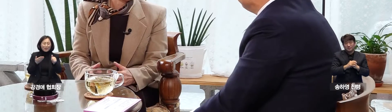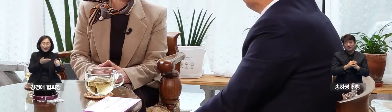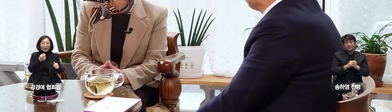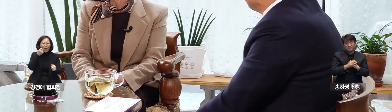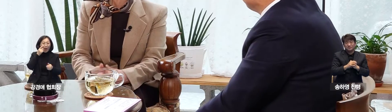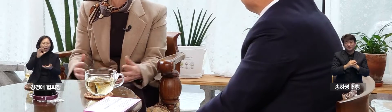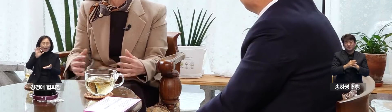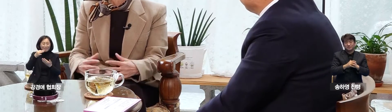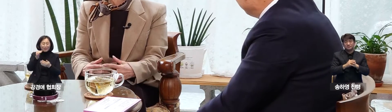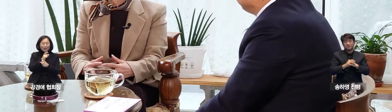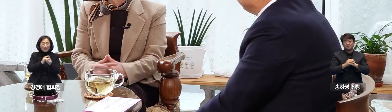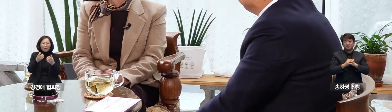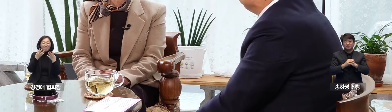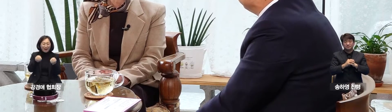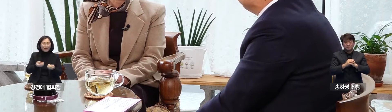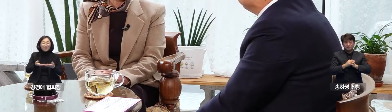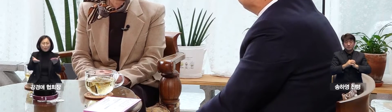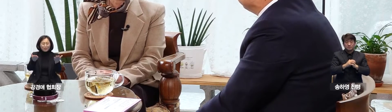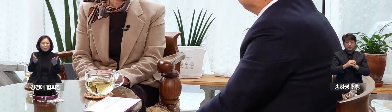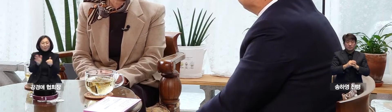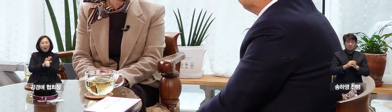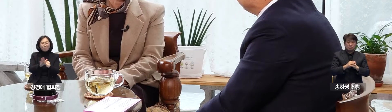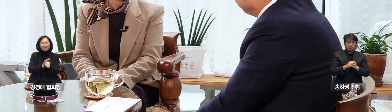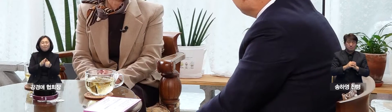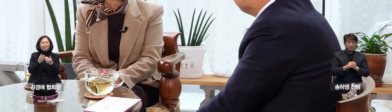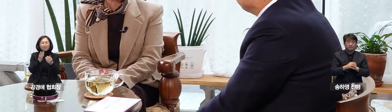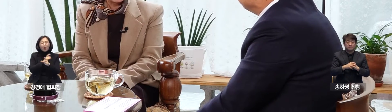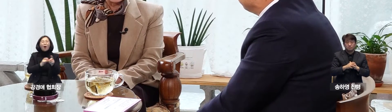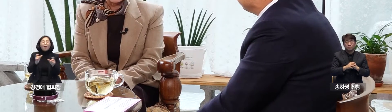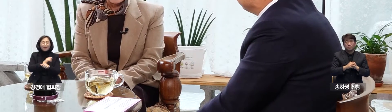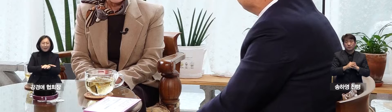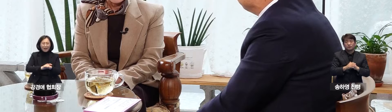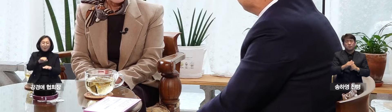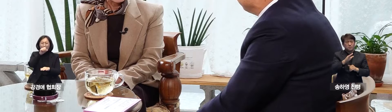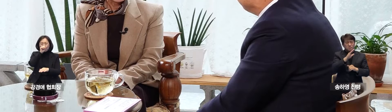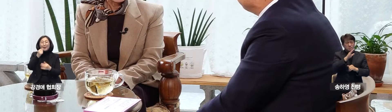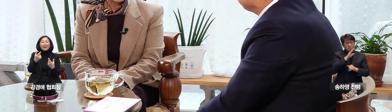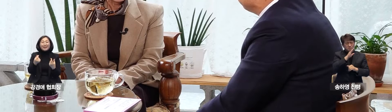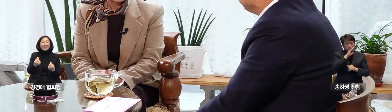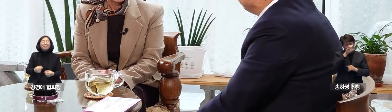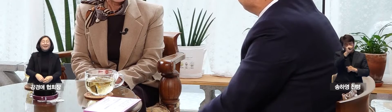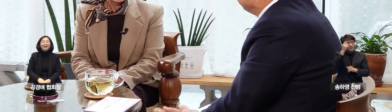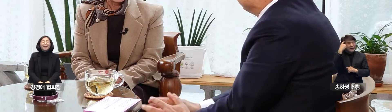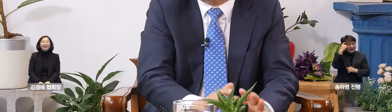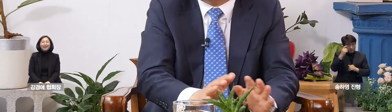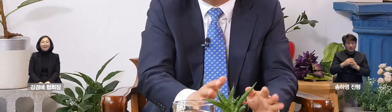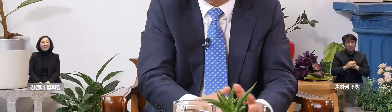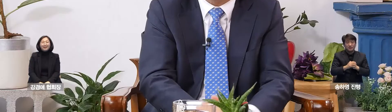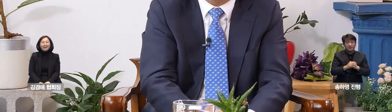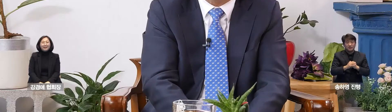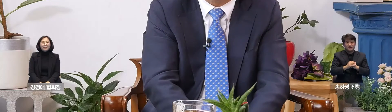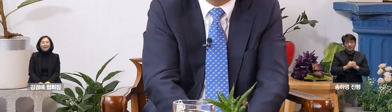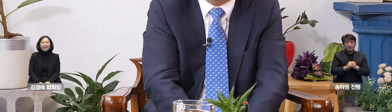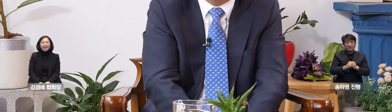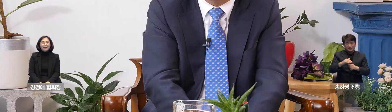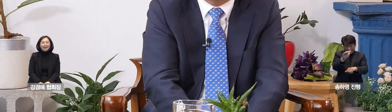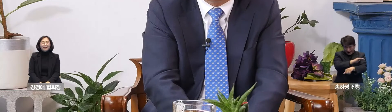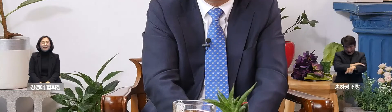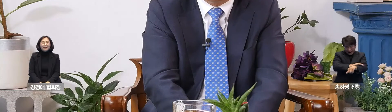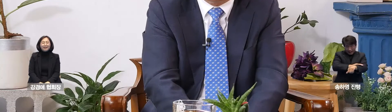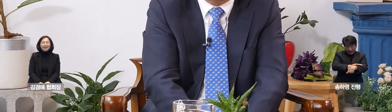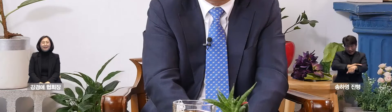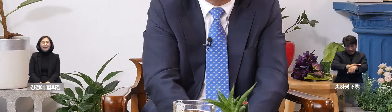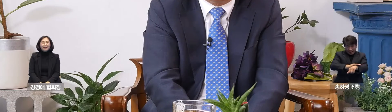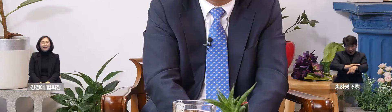더 많이 받고 대우도 좀 더 잘 받고 이랬으면 좋겠어요. 정말 좋은 생각이십니다. 네. 앞으로 크게 이렇게 잘 정착돼서